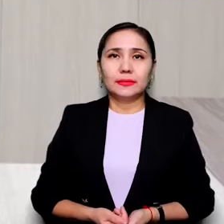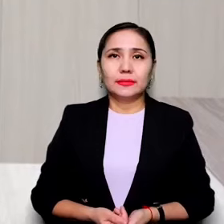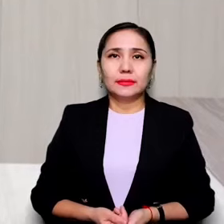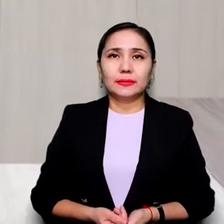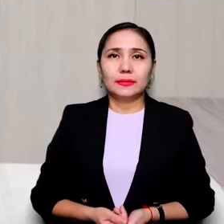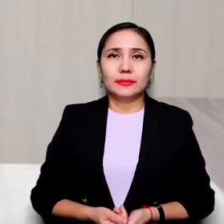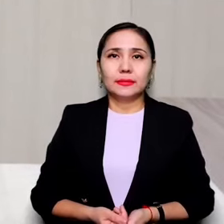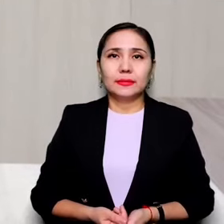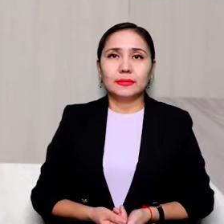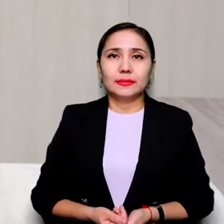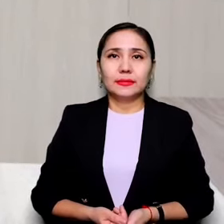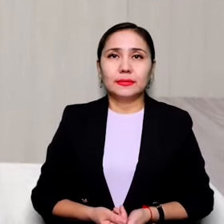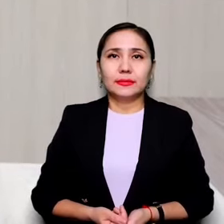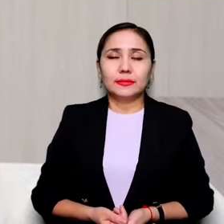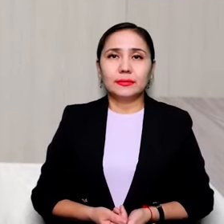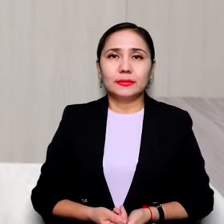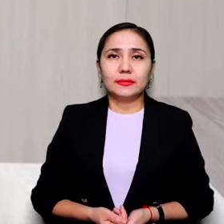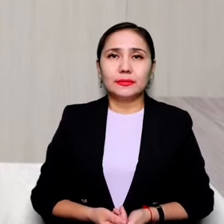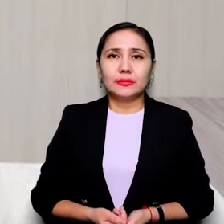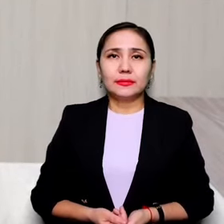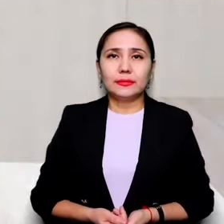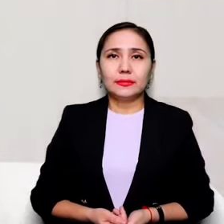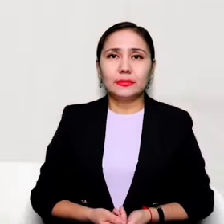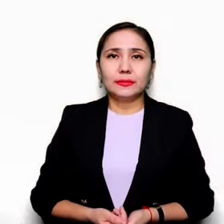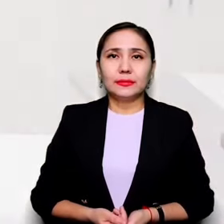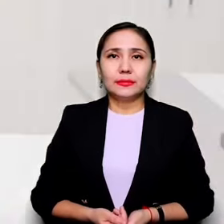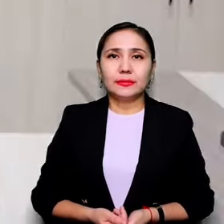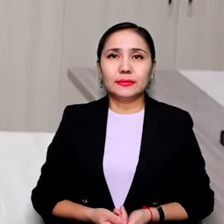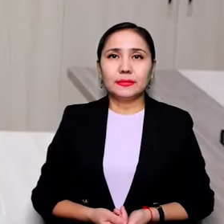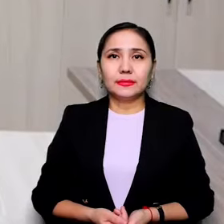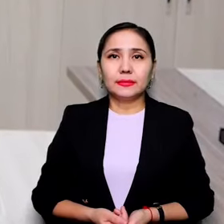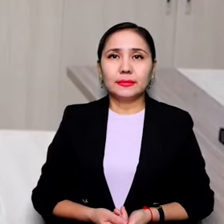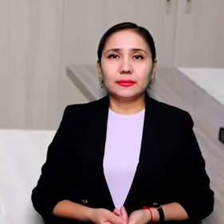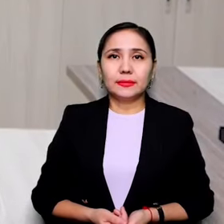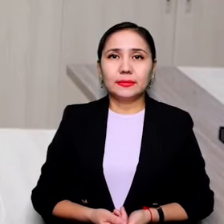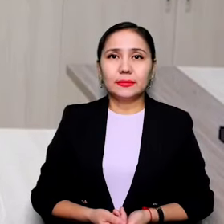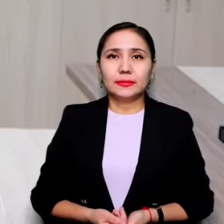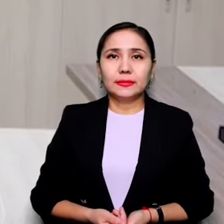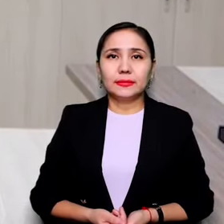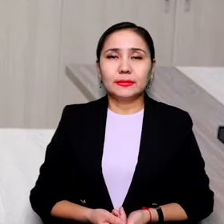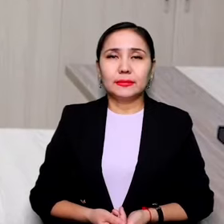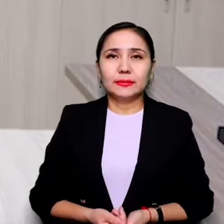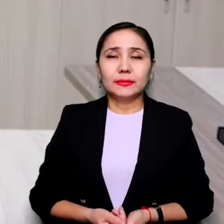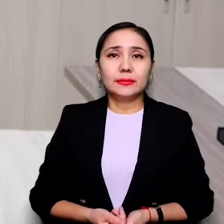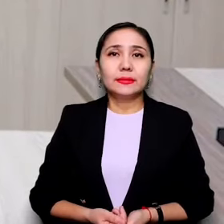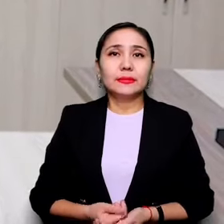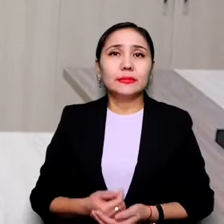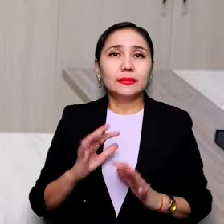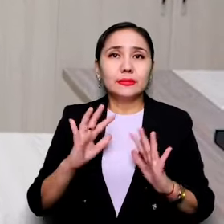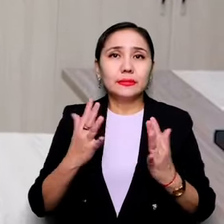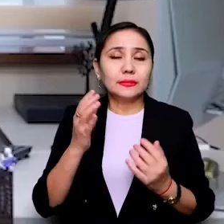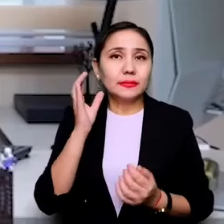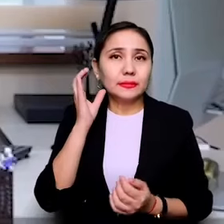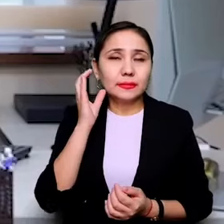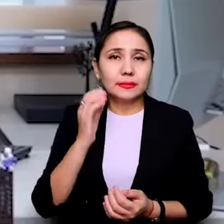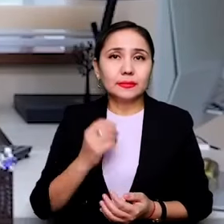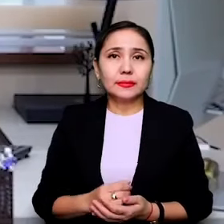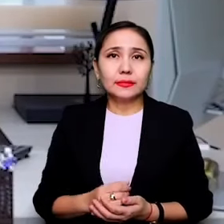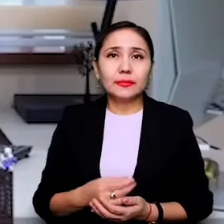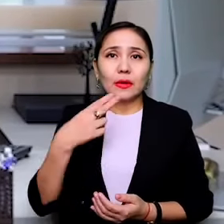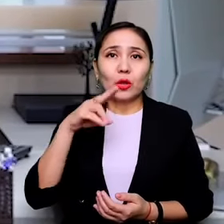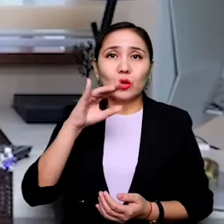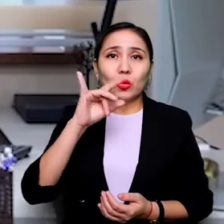kitoblar taxlangan. Xonaning burchagida tuvakda o'simlik. Kotiba qizni kuzatib, xonaga qaytib kirdi. Labay.